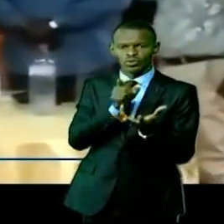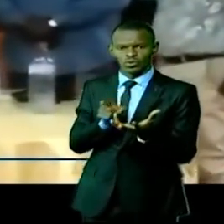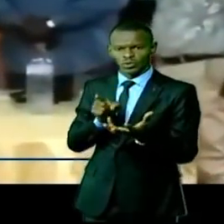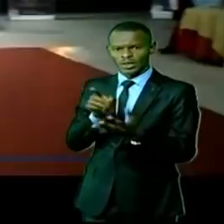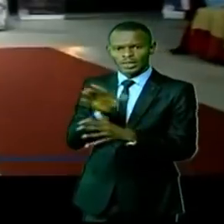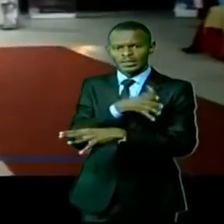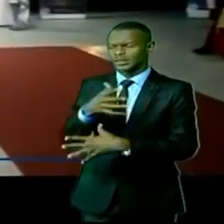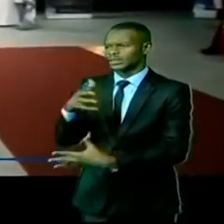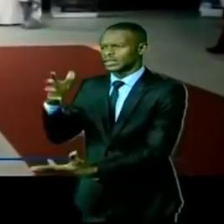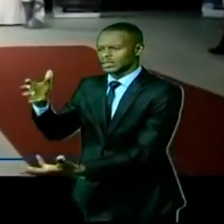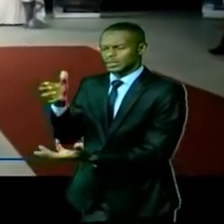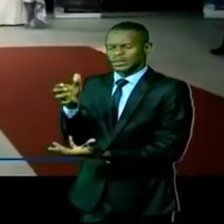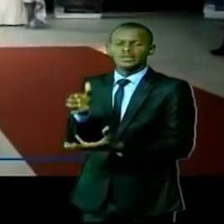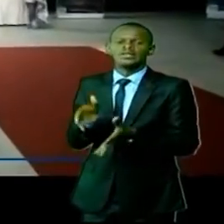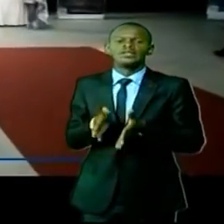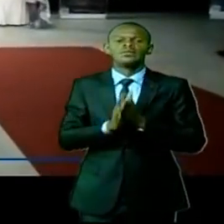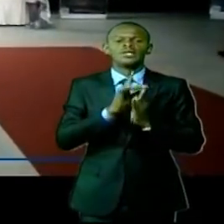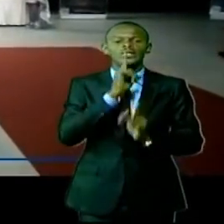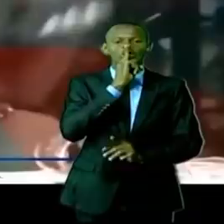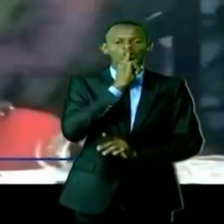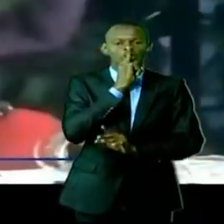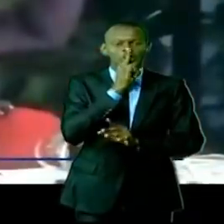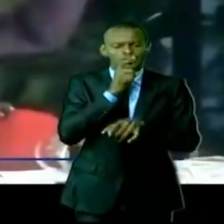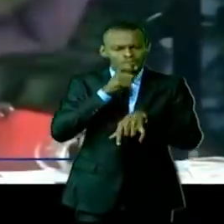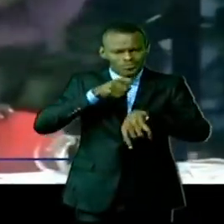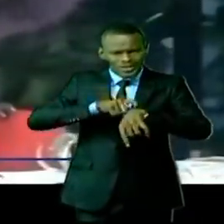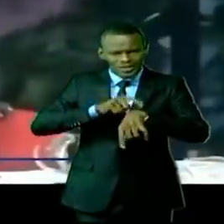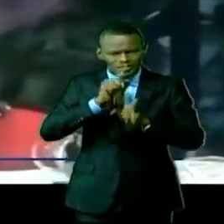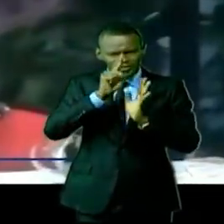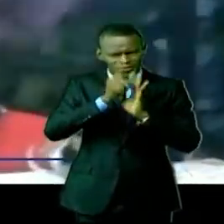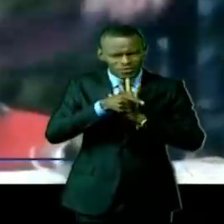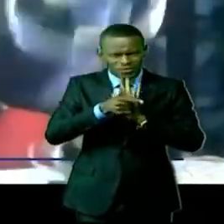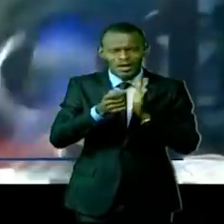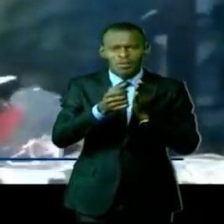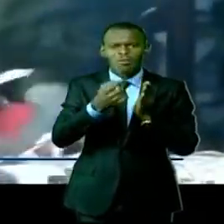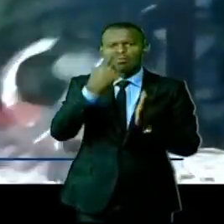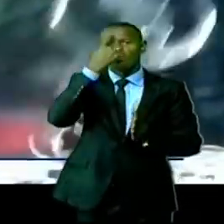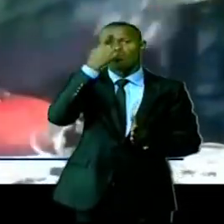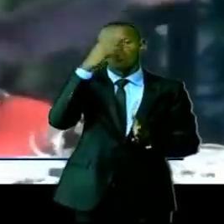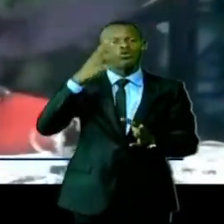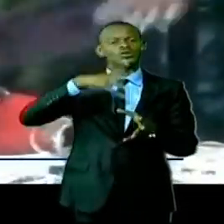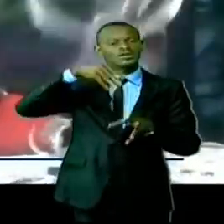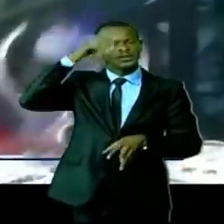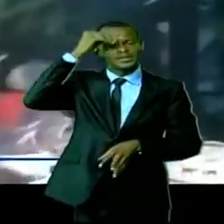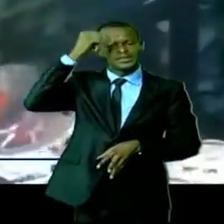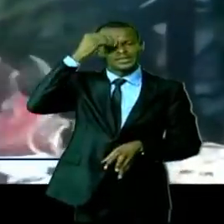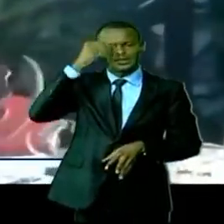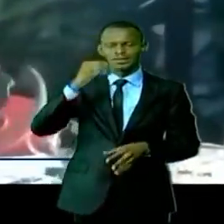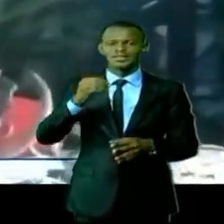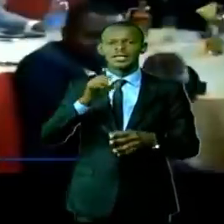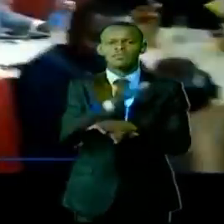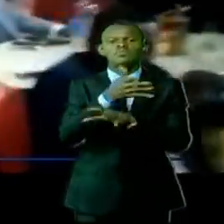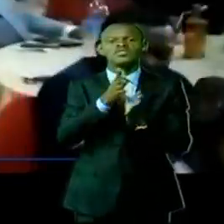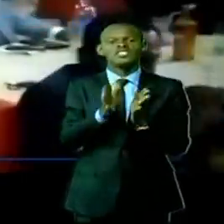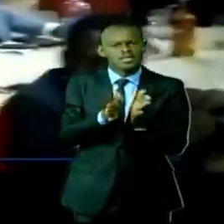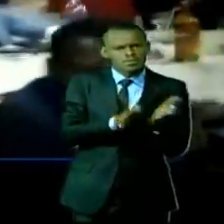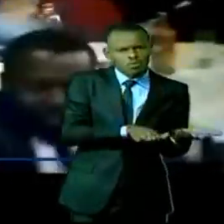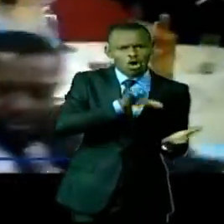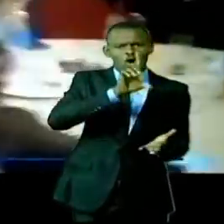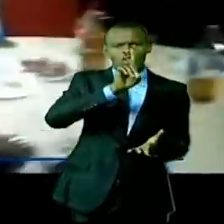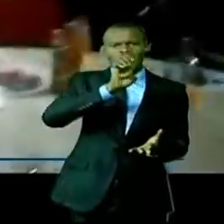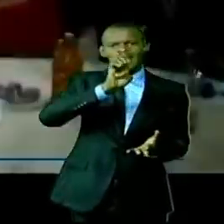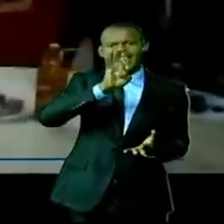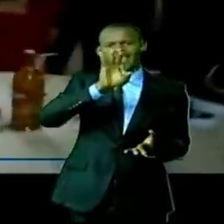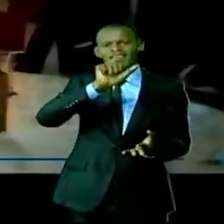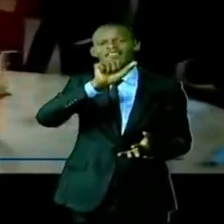Defaro, un des grands musiciens de la République démocratique du Congo qui a quitté la terre des hommes peu avant de remercier ses mélomanes ainsi que les